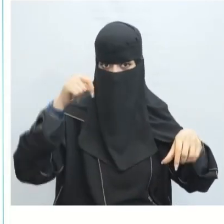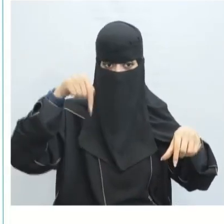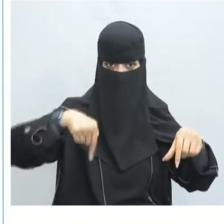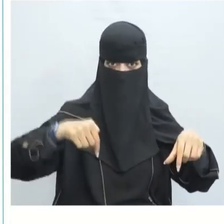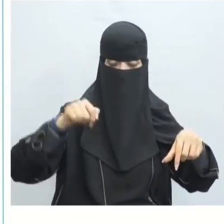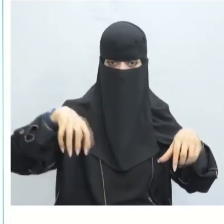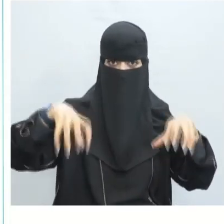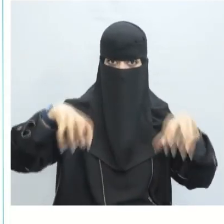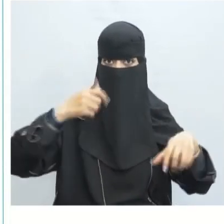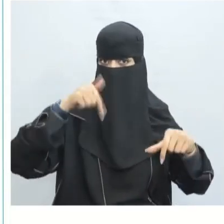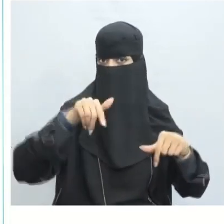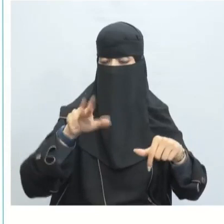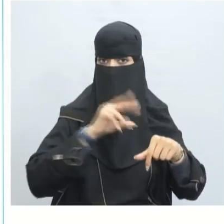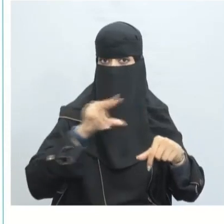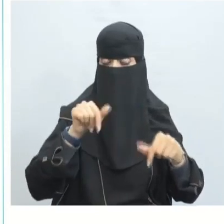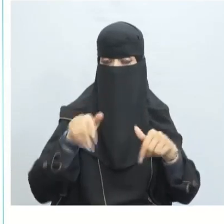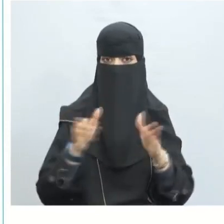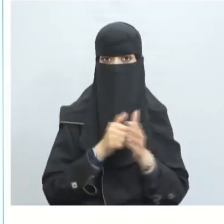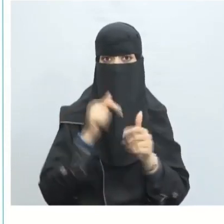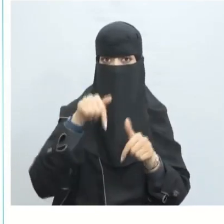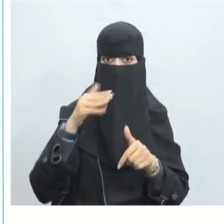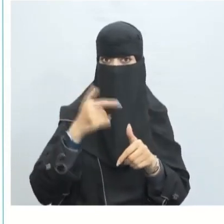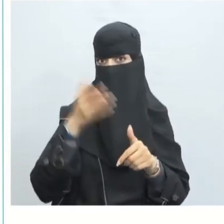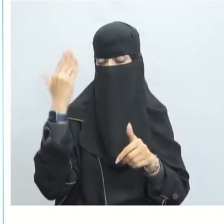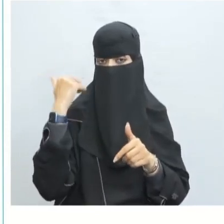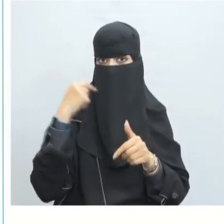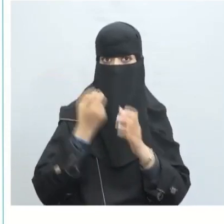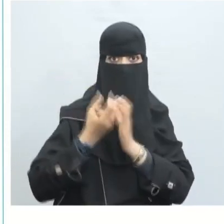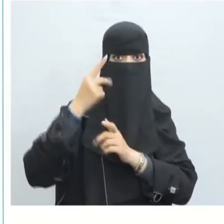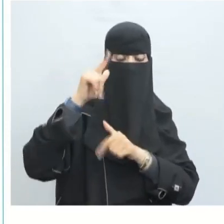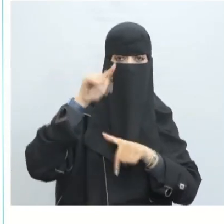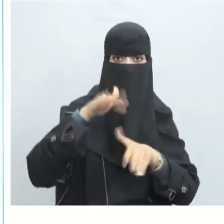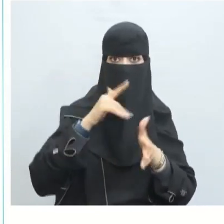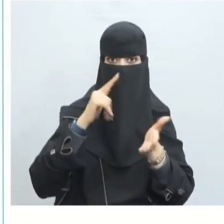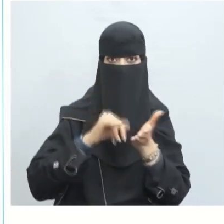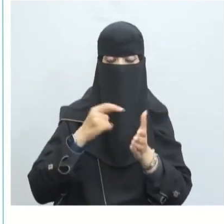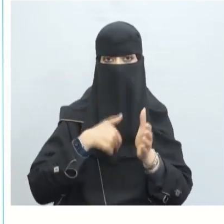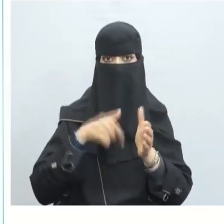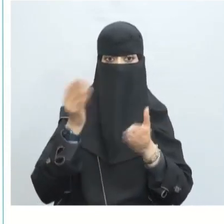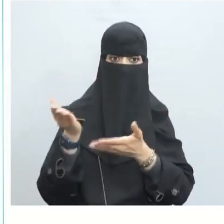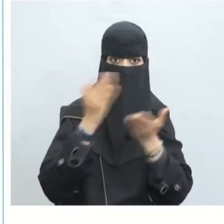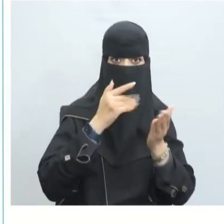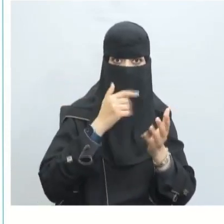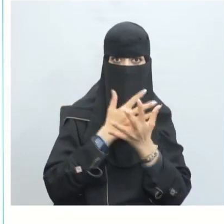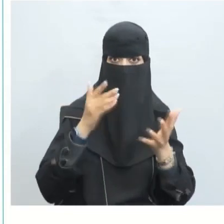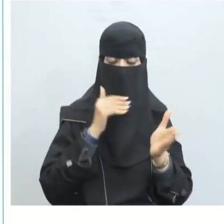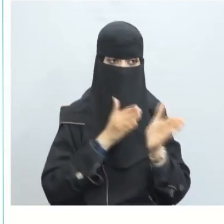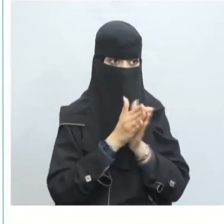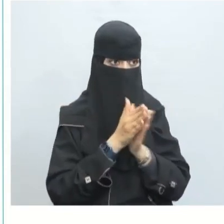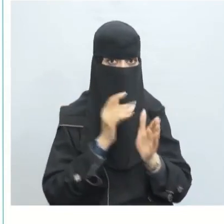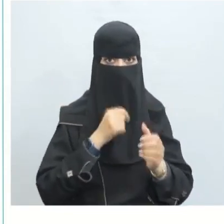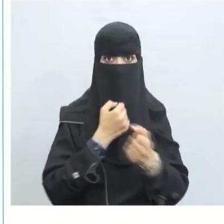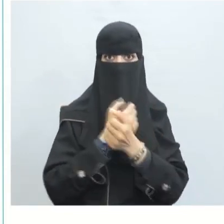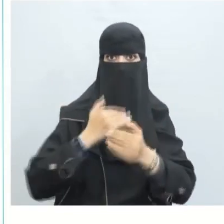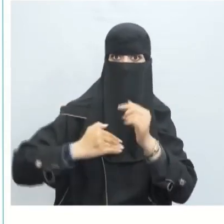او يقدرون الحضور لذلك نلاحظ مثلا في المباريات التي يتوقع منها حضور كبير نشاهد مثلا اهتمام بالامن